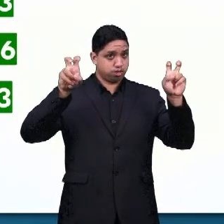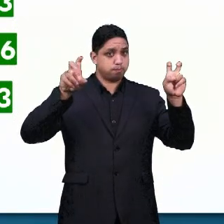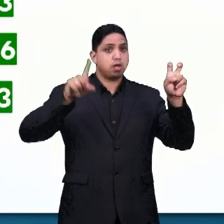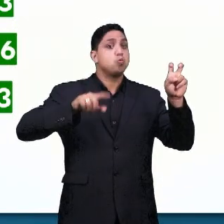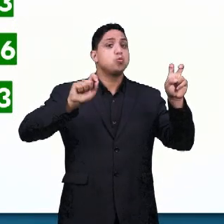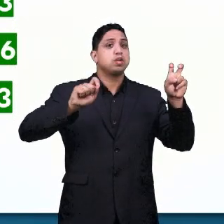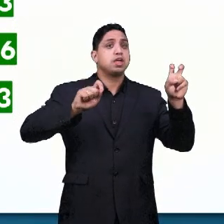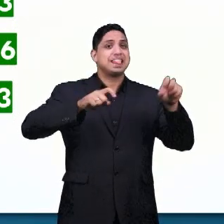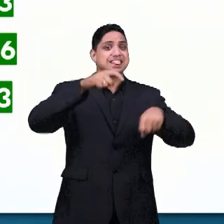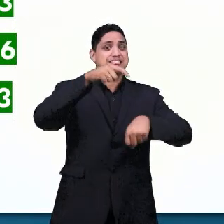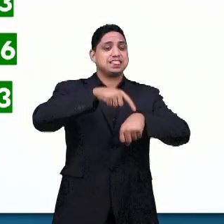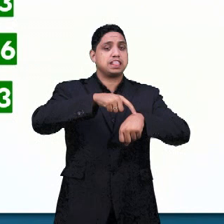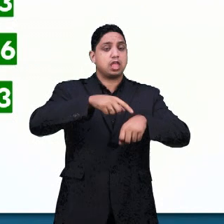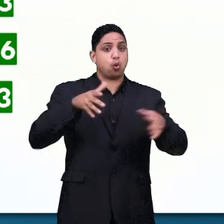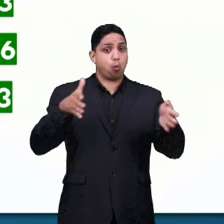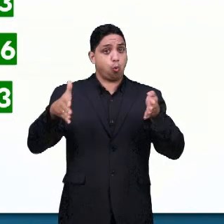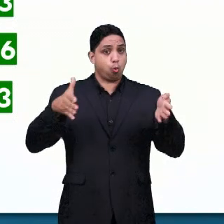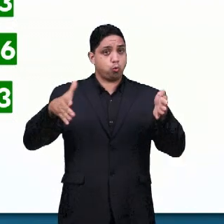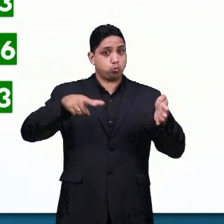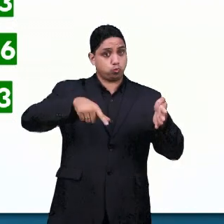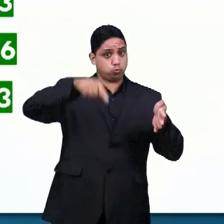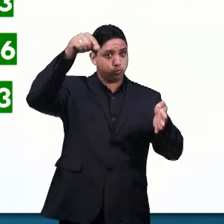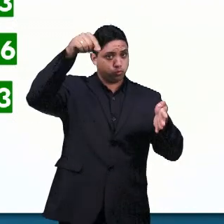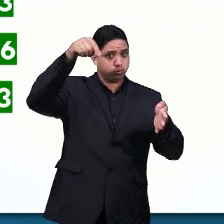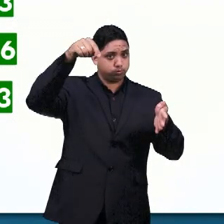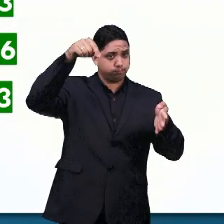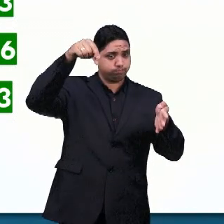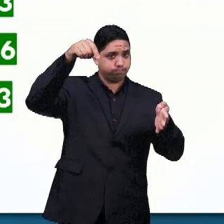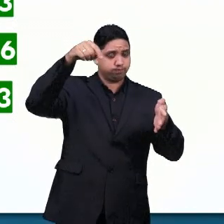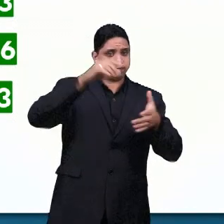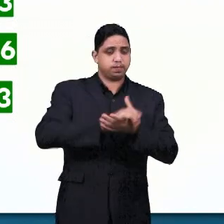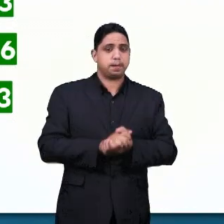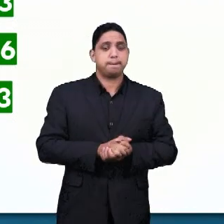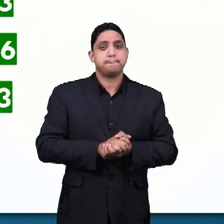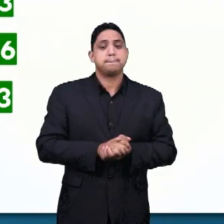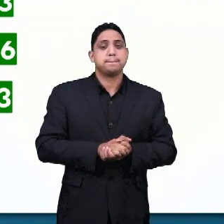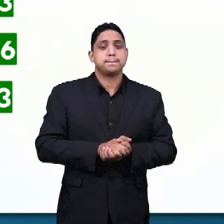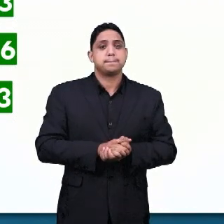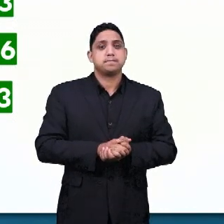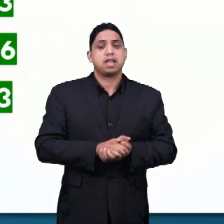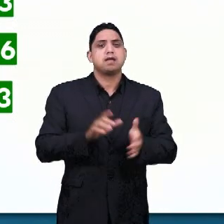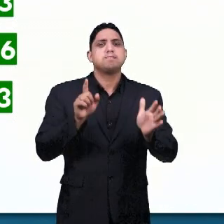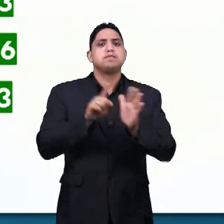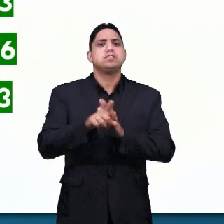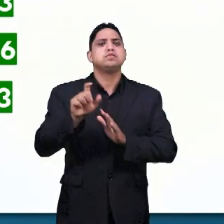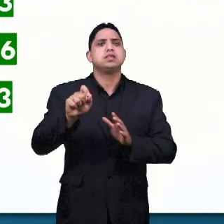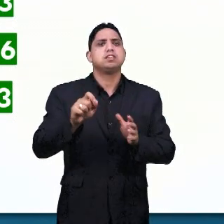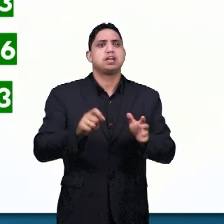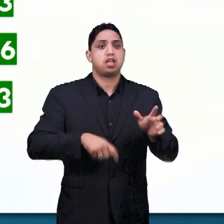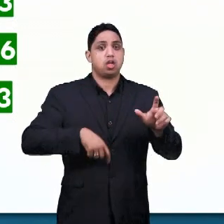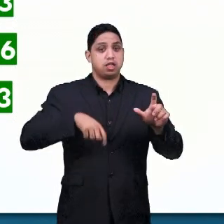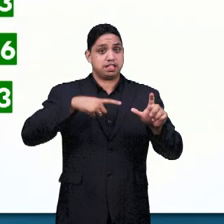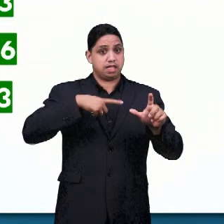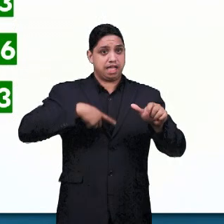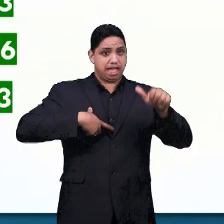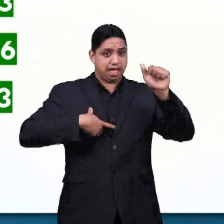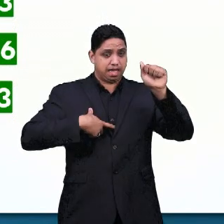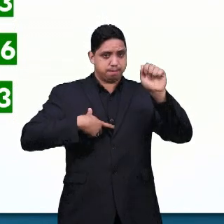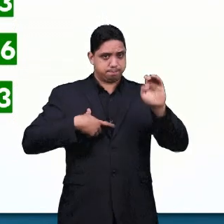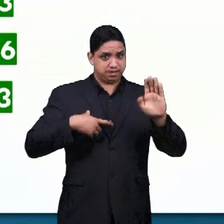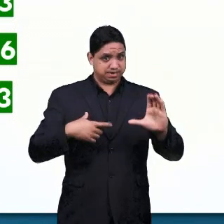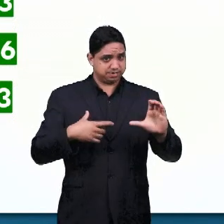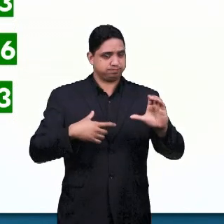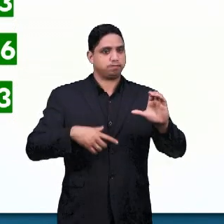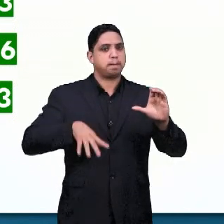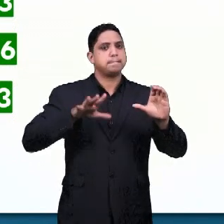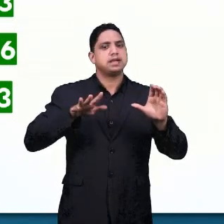est dans une thématique. La thématique est le temps est de décision. Et la question est la suivante. En lisant les textes ci-dessous,